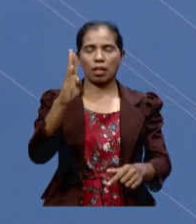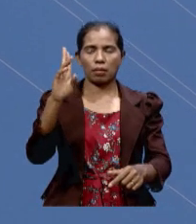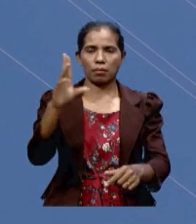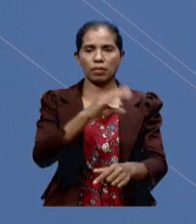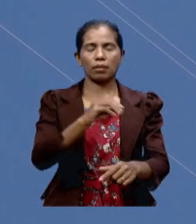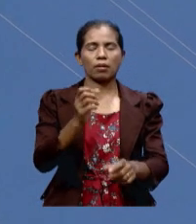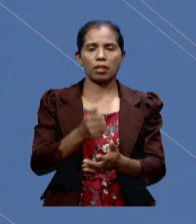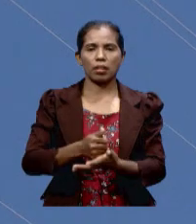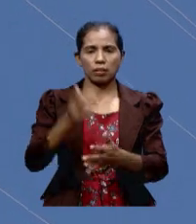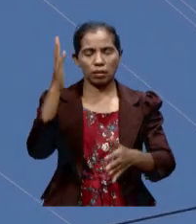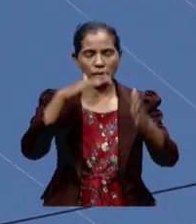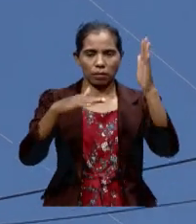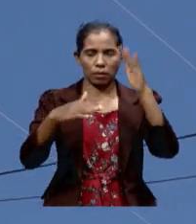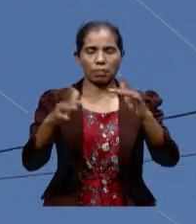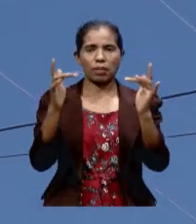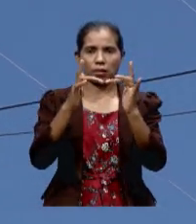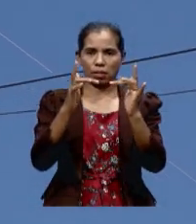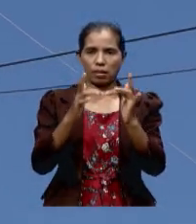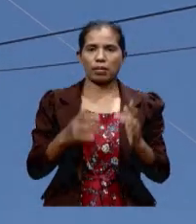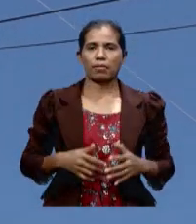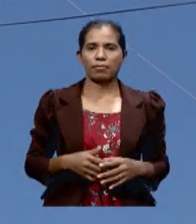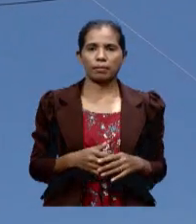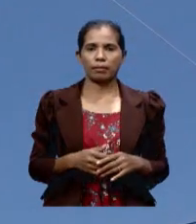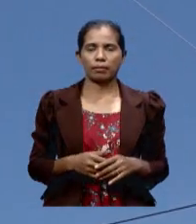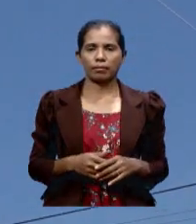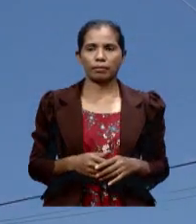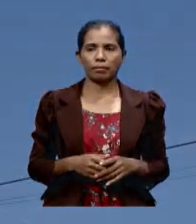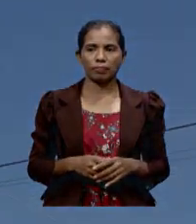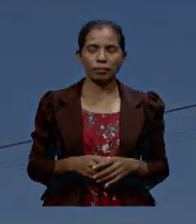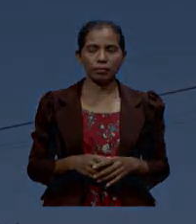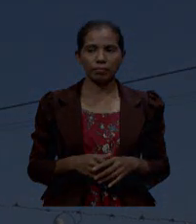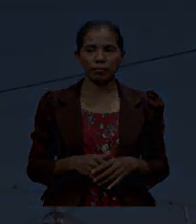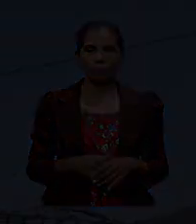ou resolve problema internet Felicitas Borges Zaime dos Santos Ziemen.